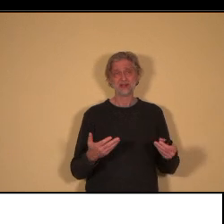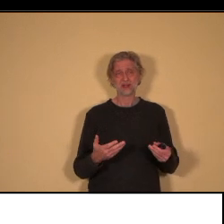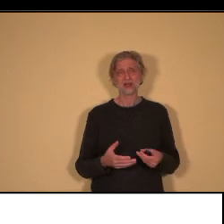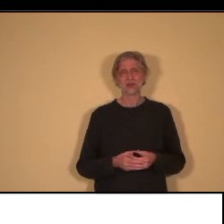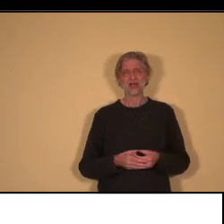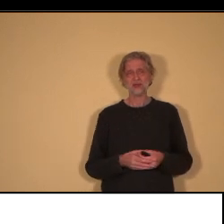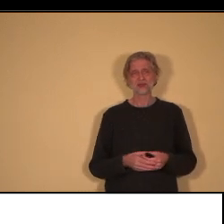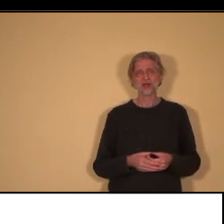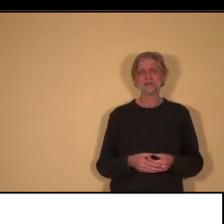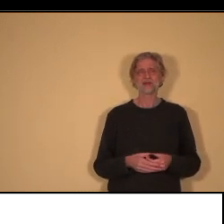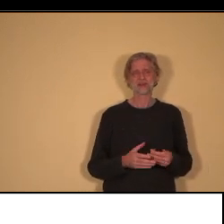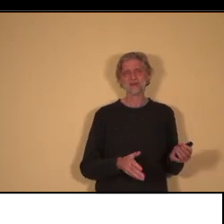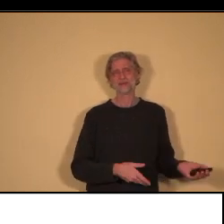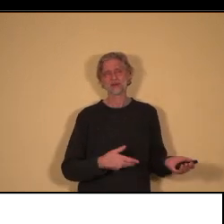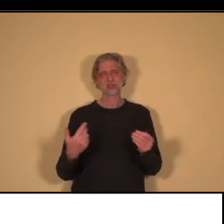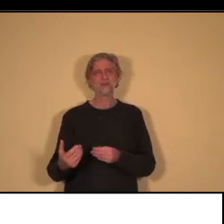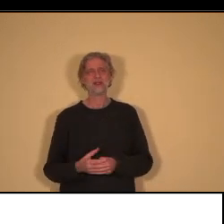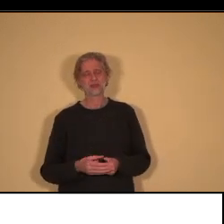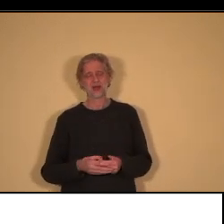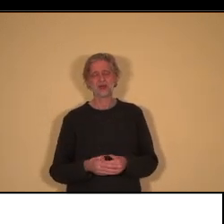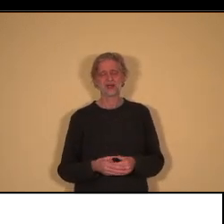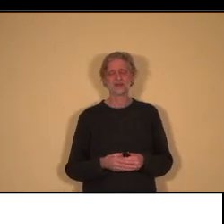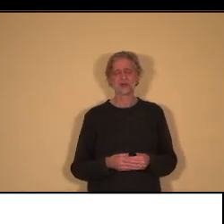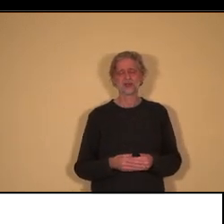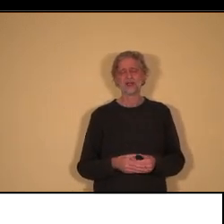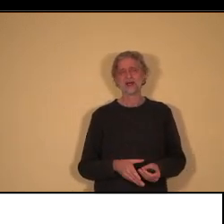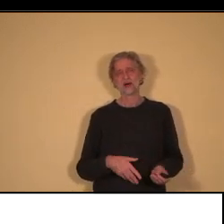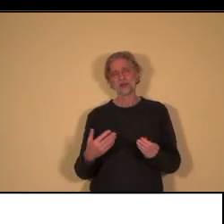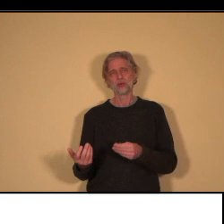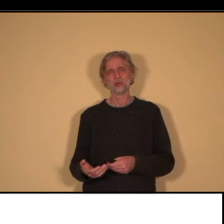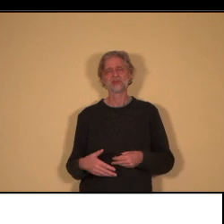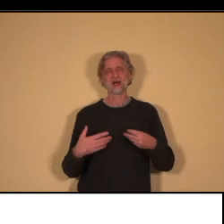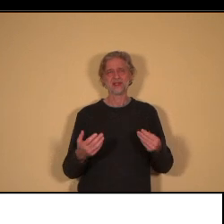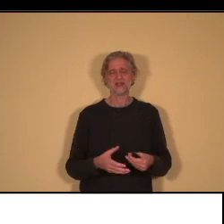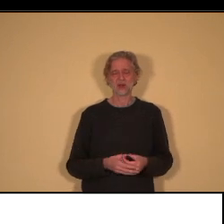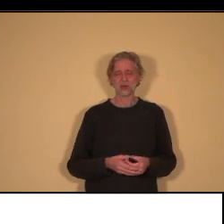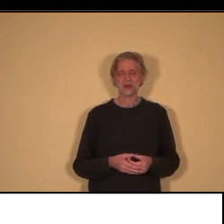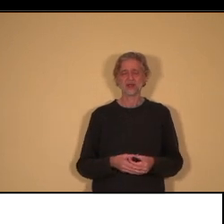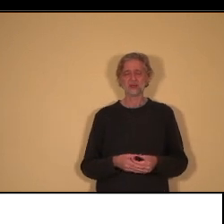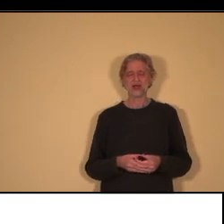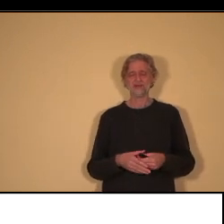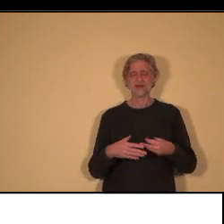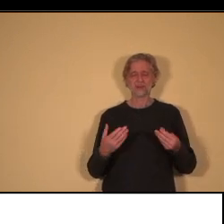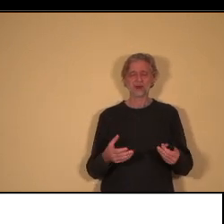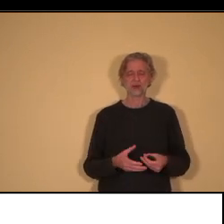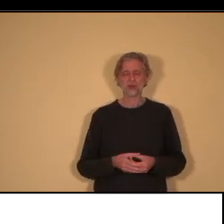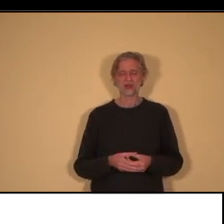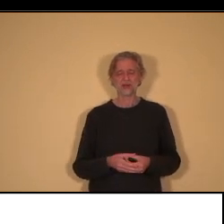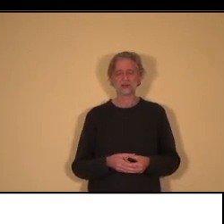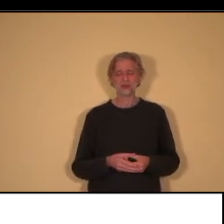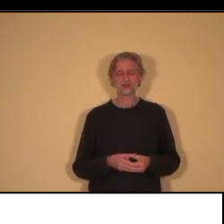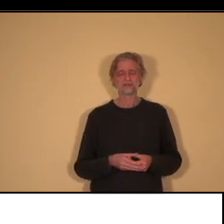brauchen, weil die Reaktion endotherm ist, ja, wir verschieben endotherme Reaktionen auf die Produktseite, indem wir hohe Temperaturen anwenden. Wir brauchen